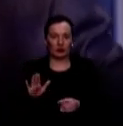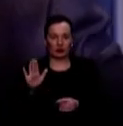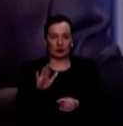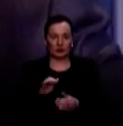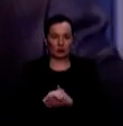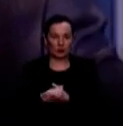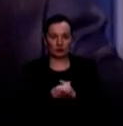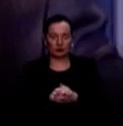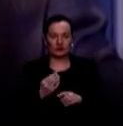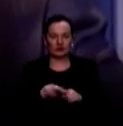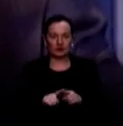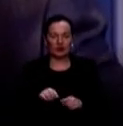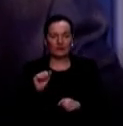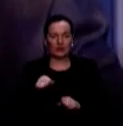бути